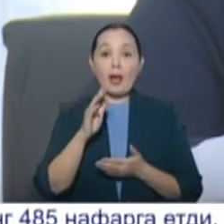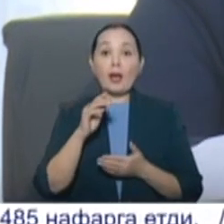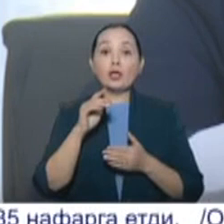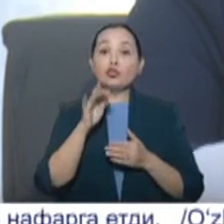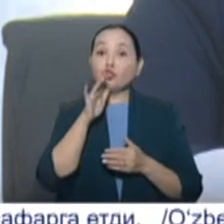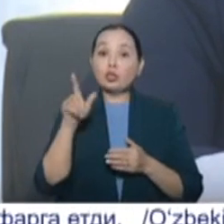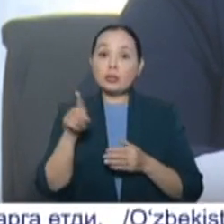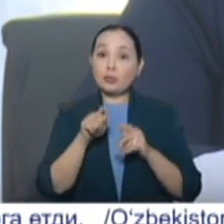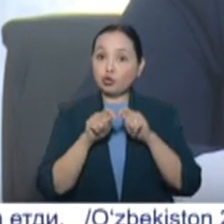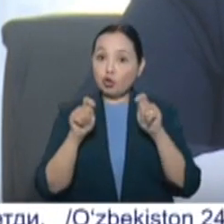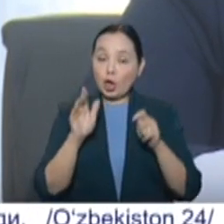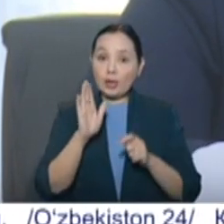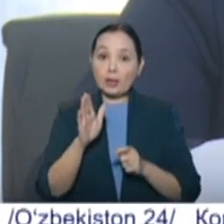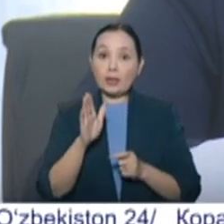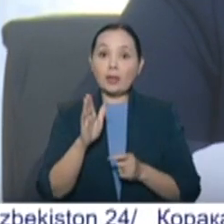joriy etish, bu juda ham